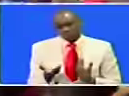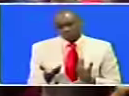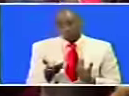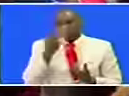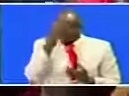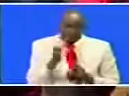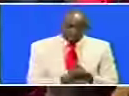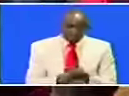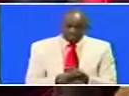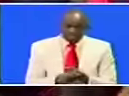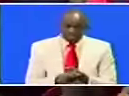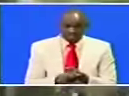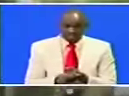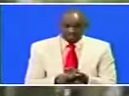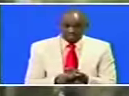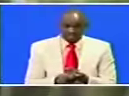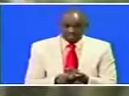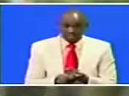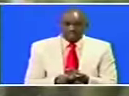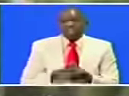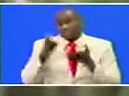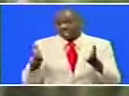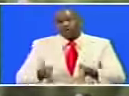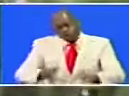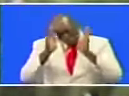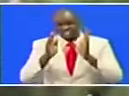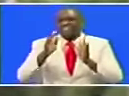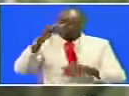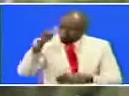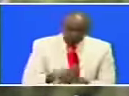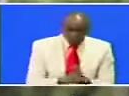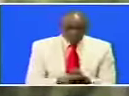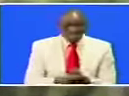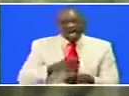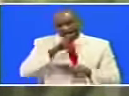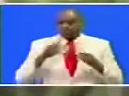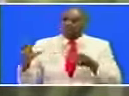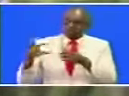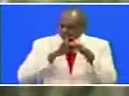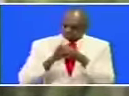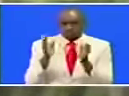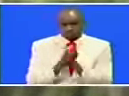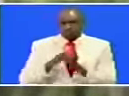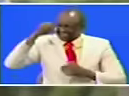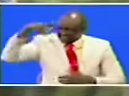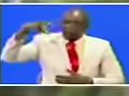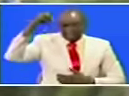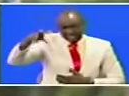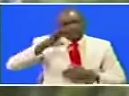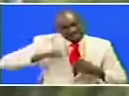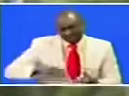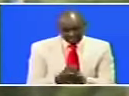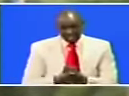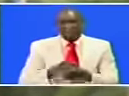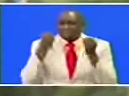Kwa mambo ya maendeleo, kwa mambo ya mabarabara, kwa mambo ya kuunganisha wananchi wetu kwa stima, kwa